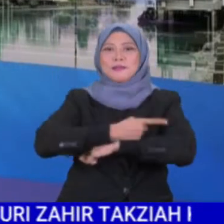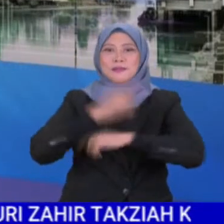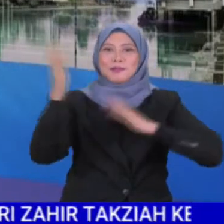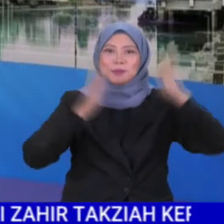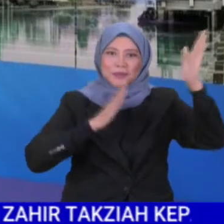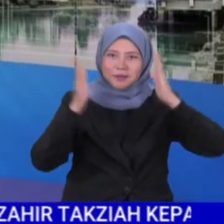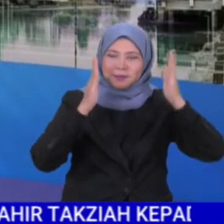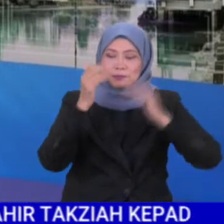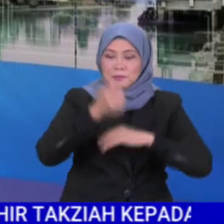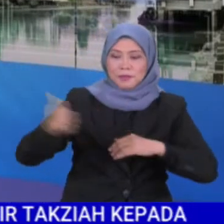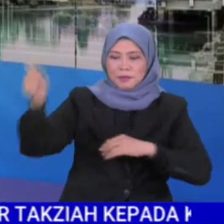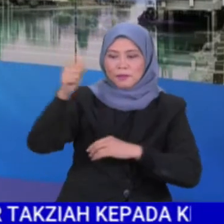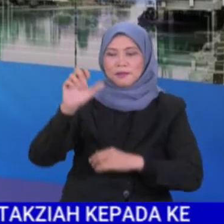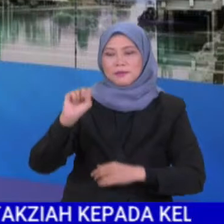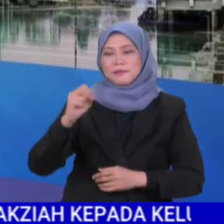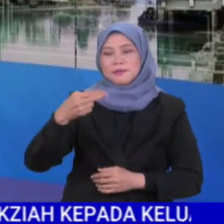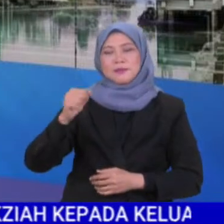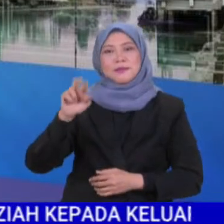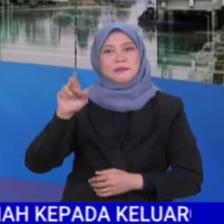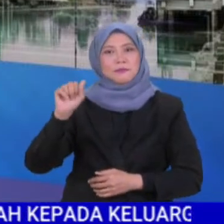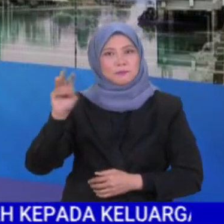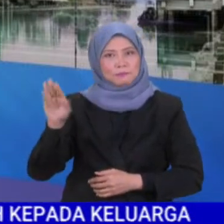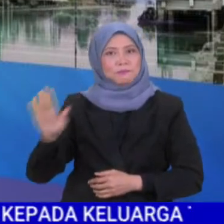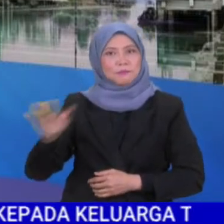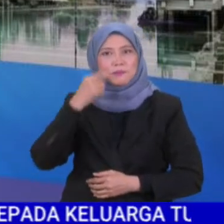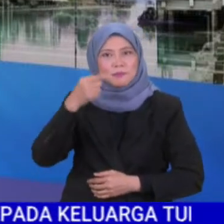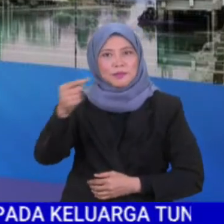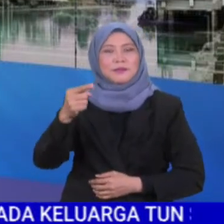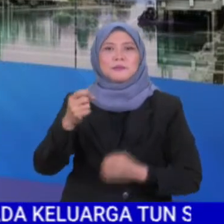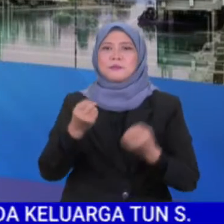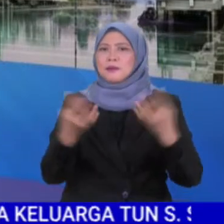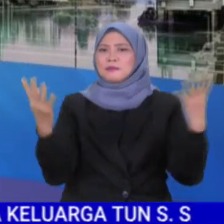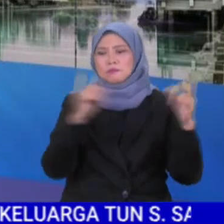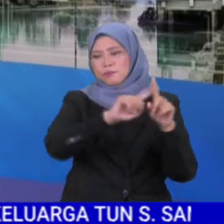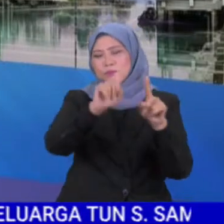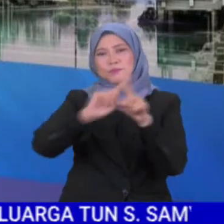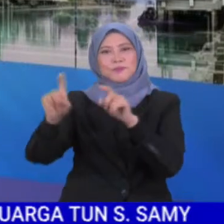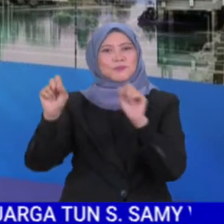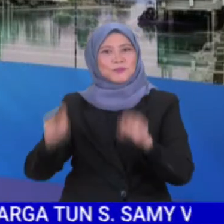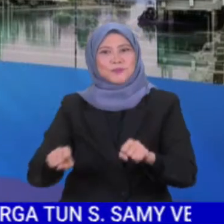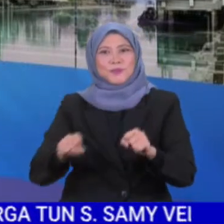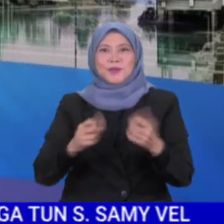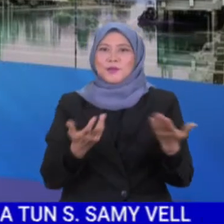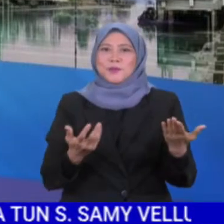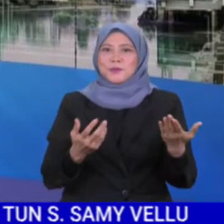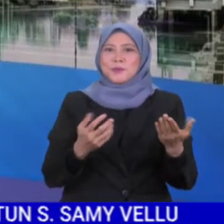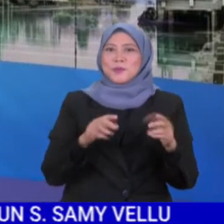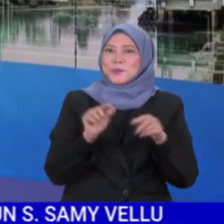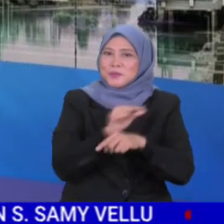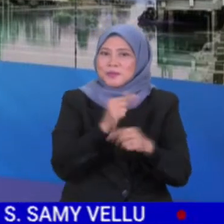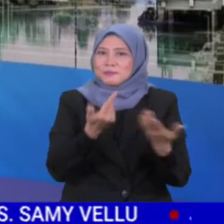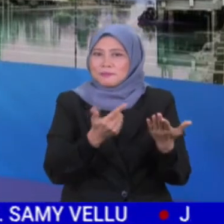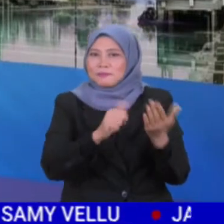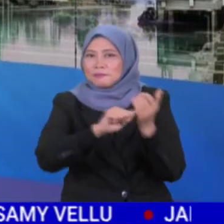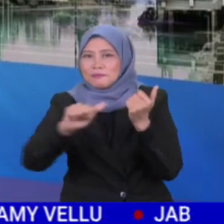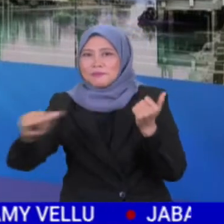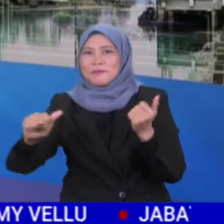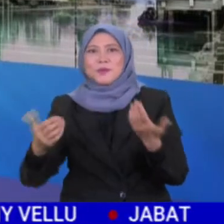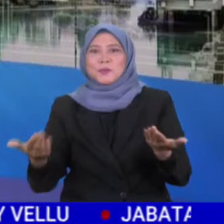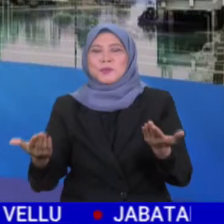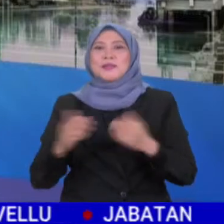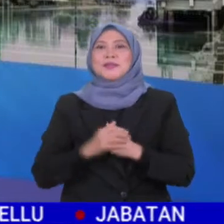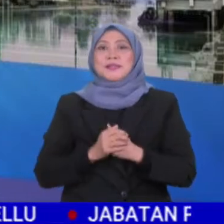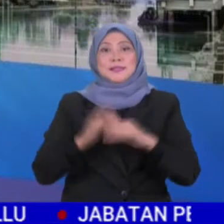Malaysia. Pengarahnya Shahrum Ravindaram Abdullah berkata pelbagai langkah diambil menerusi pelbagai platform termasuk